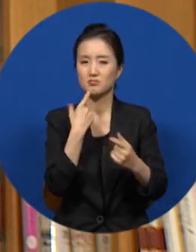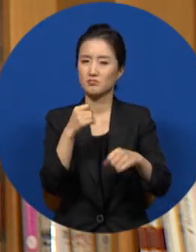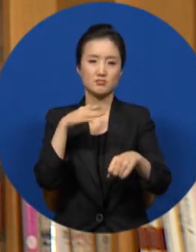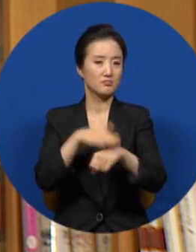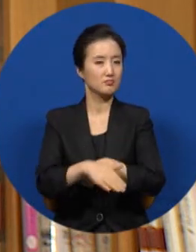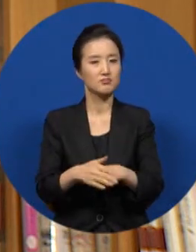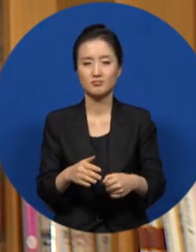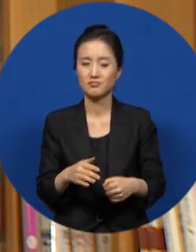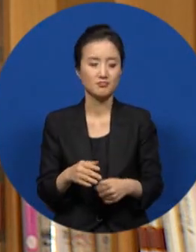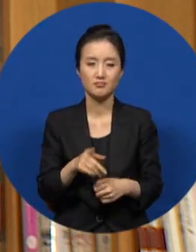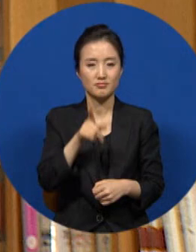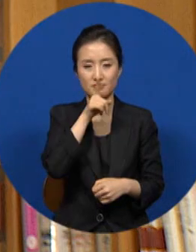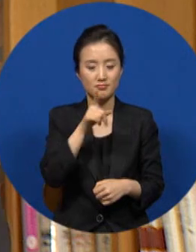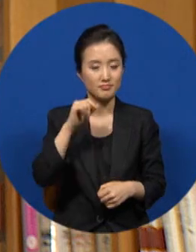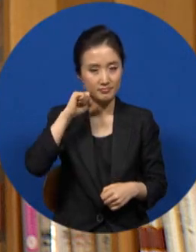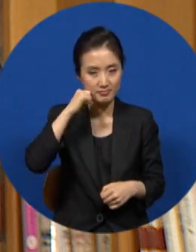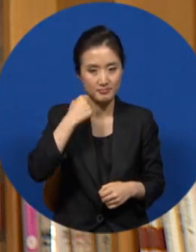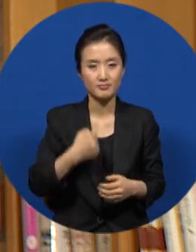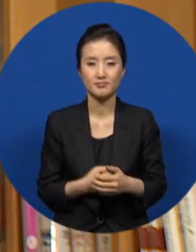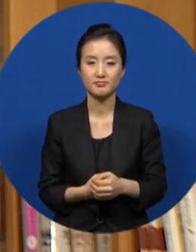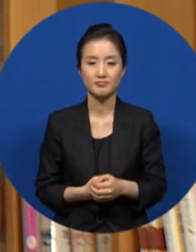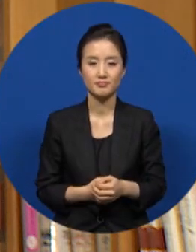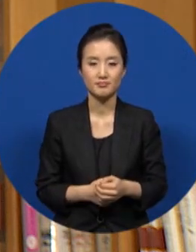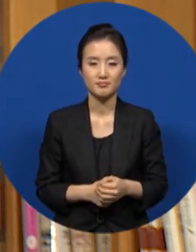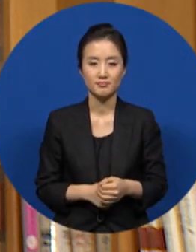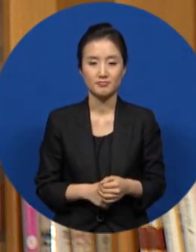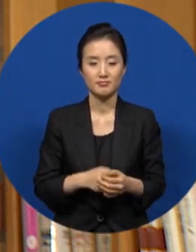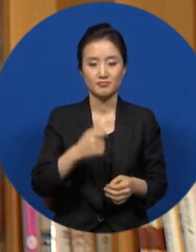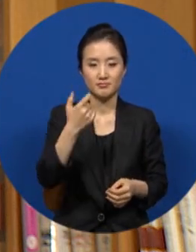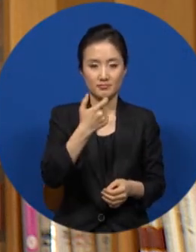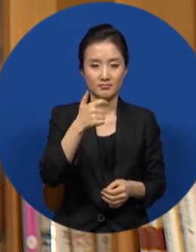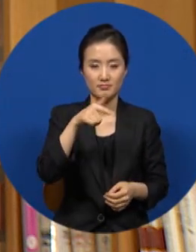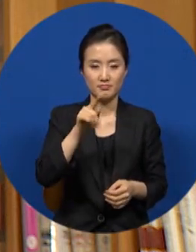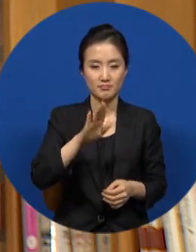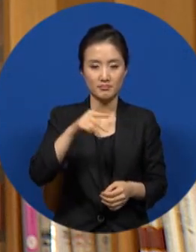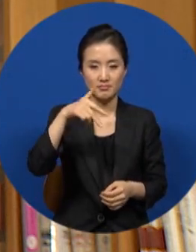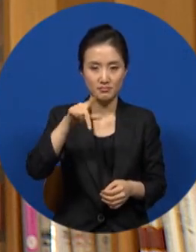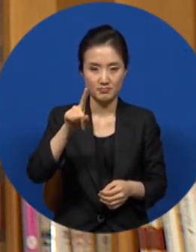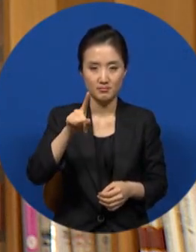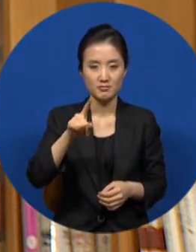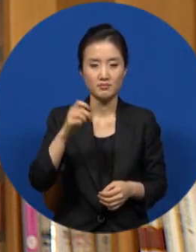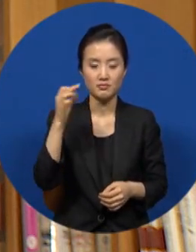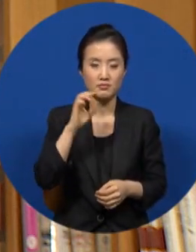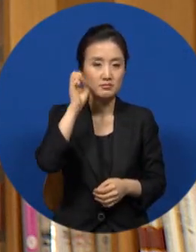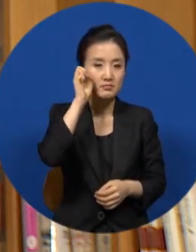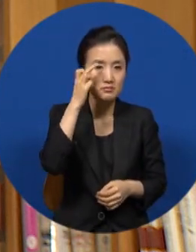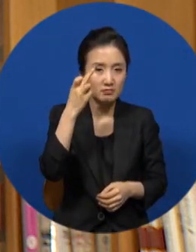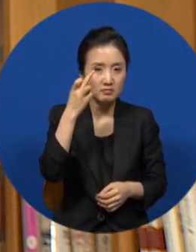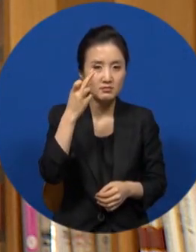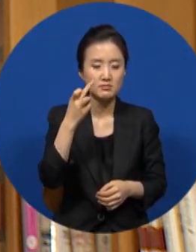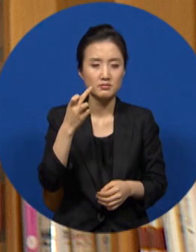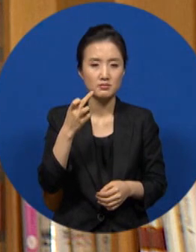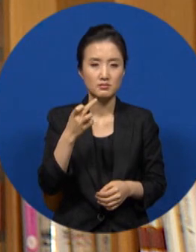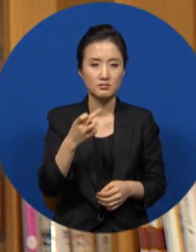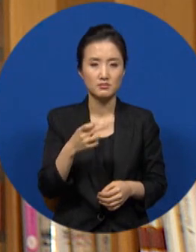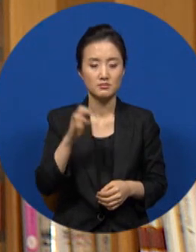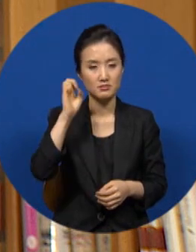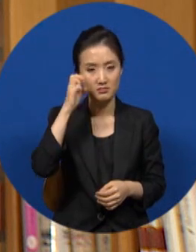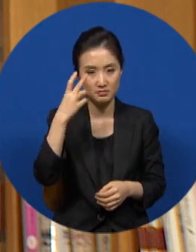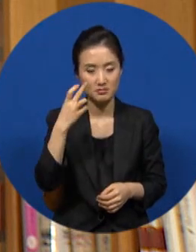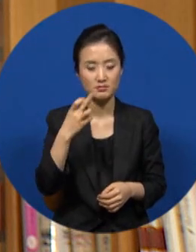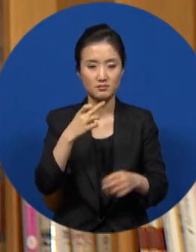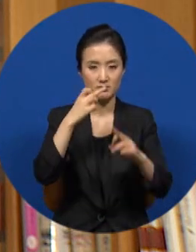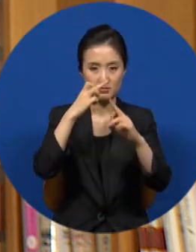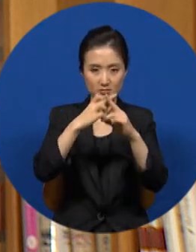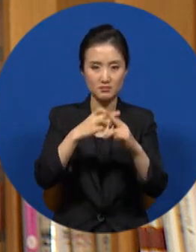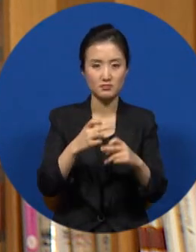개인데 경우의 수를 따지면은 60갑자하고 12월에 12개월에다가 다시 60갑자 곱하기 12시간 하면은